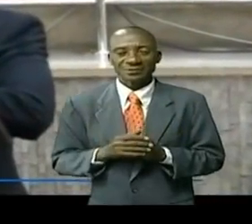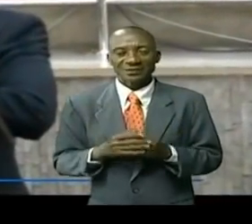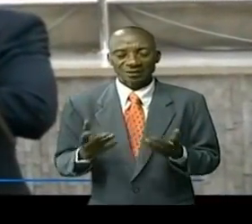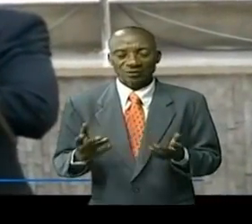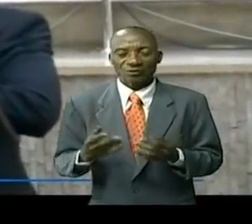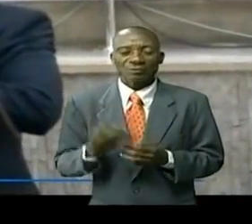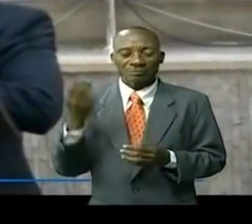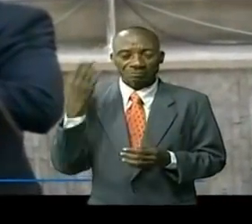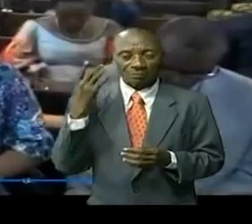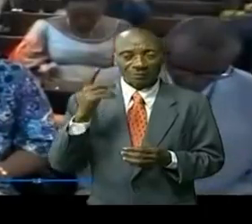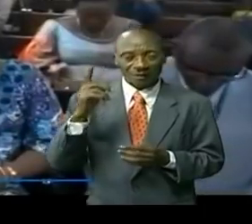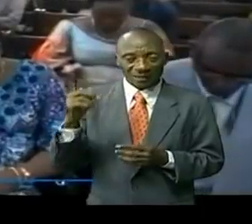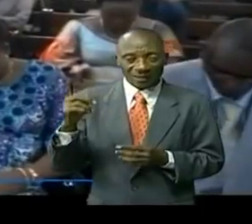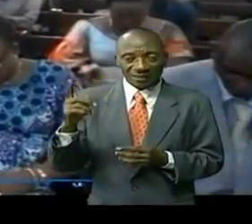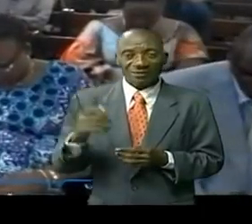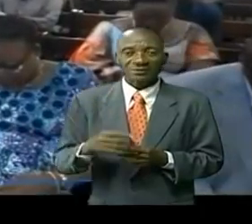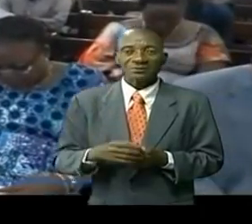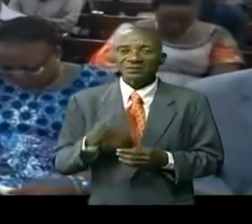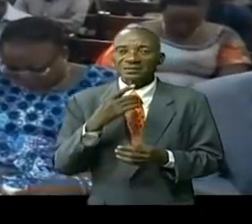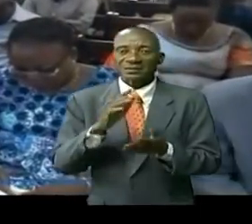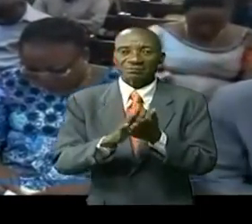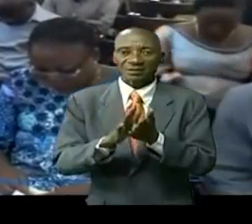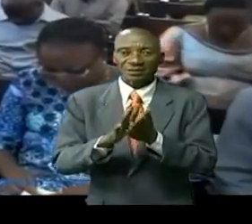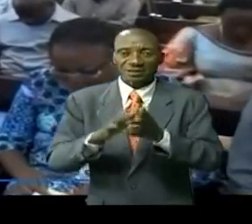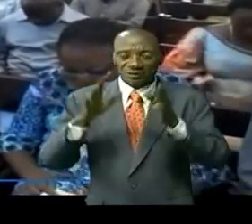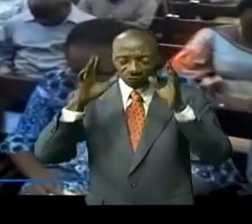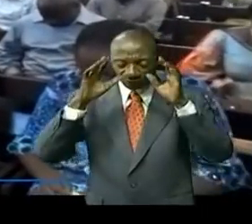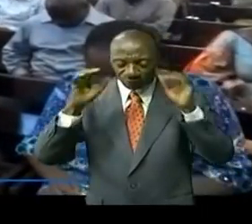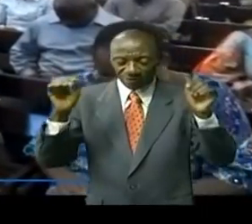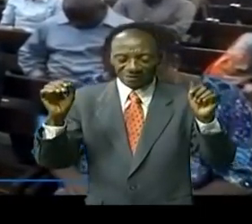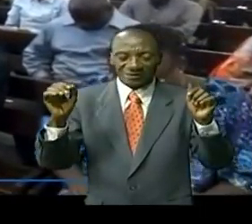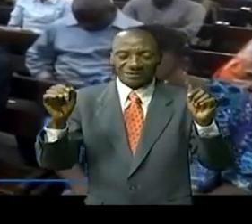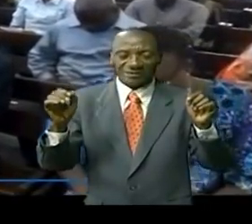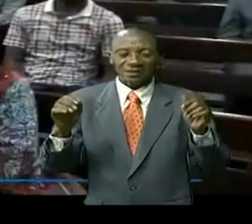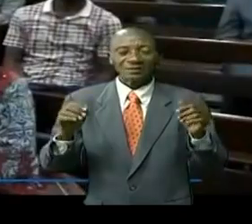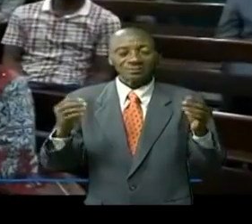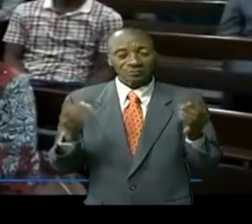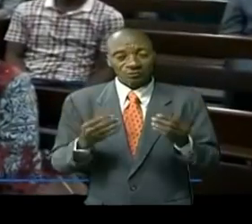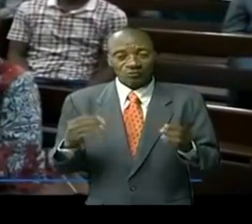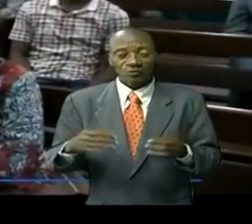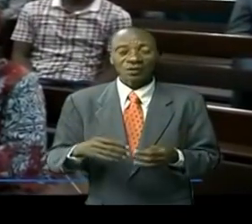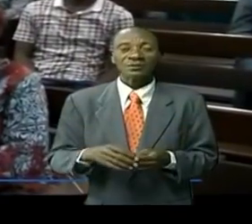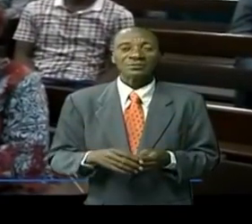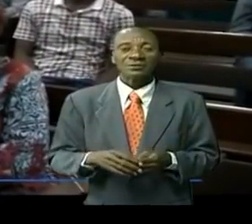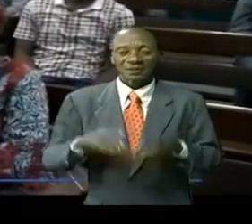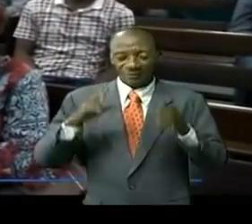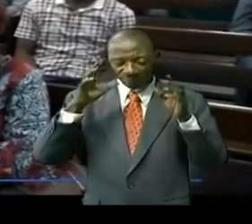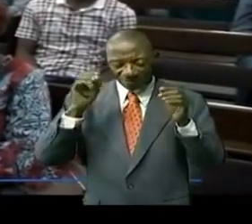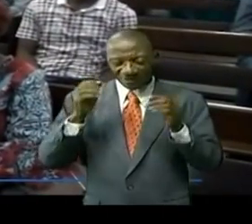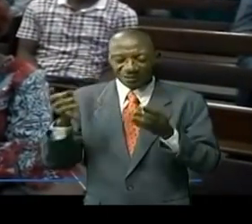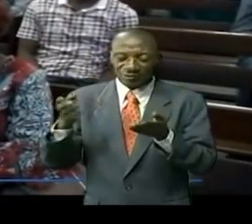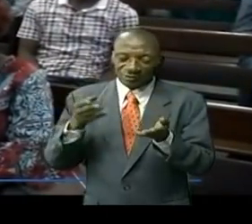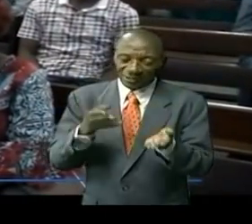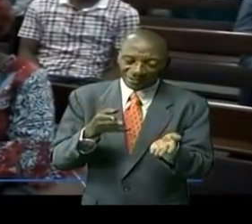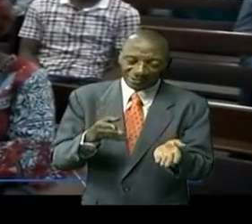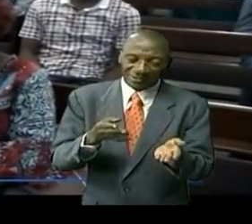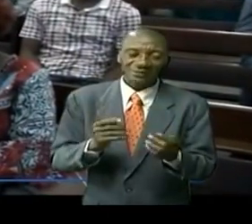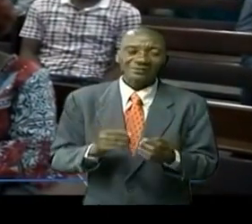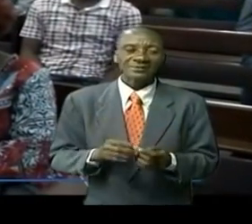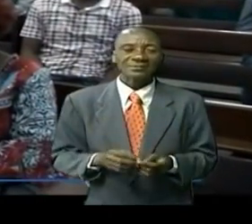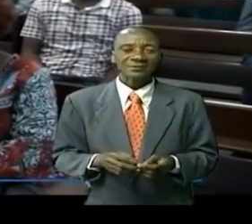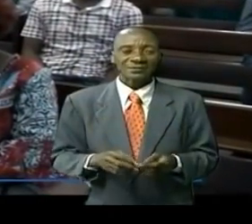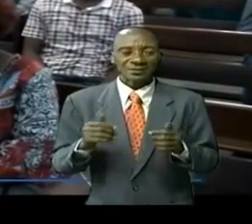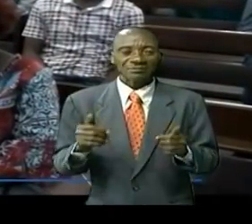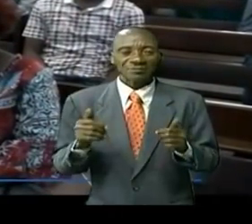Nyamwisi de remercier le chef de l'État ougandais Yoweri Museveni et les Congolais Félix Antoine Tshisekedi Tshilombo